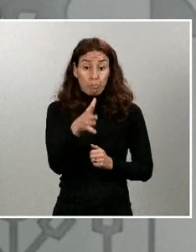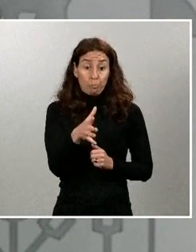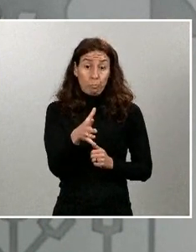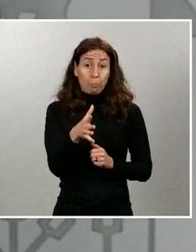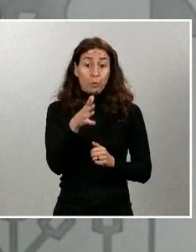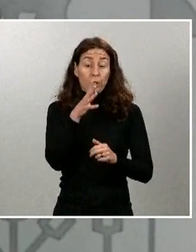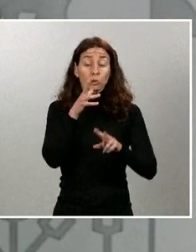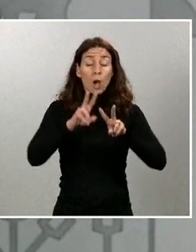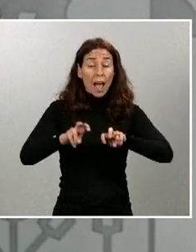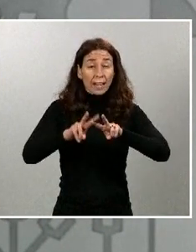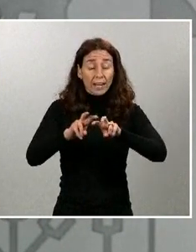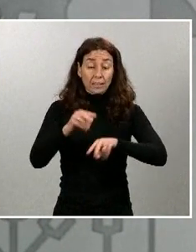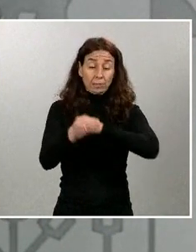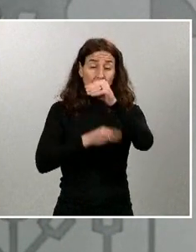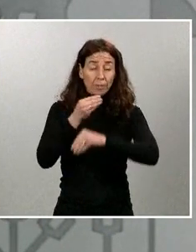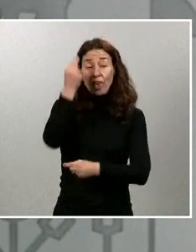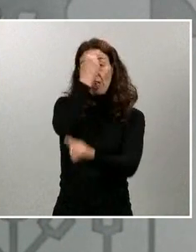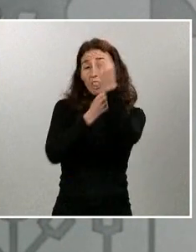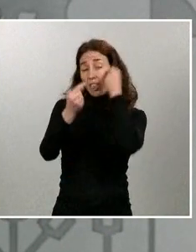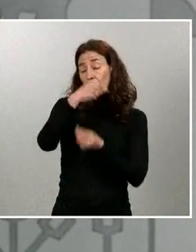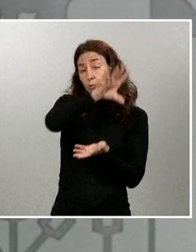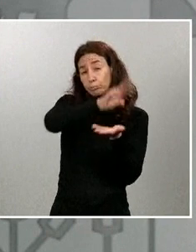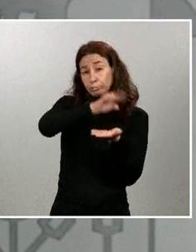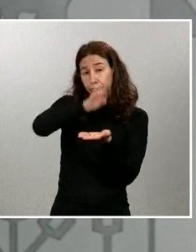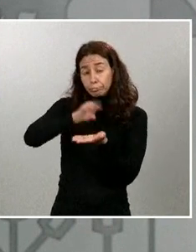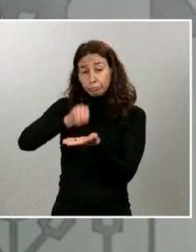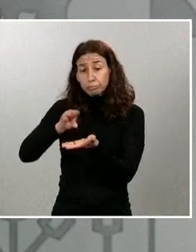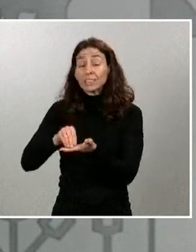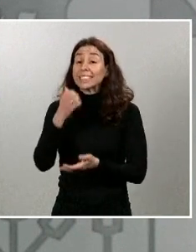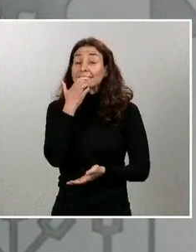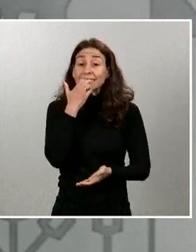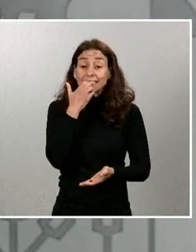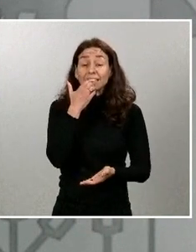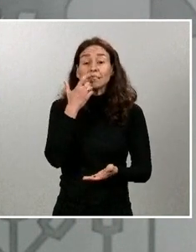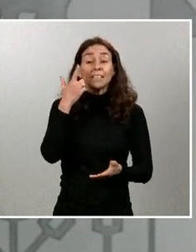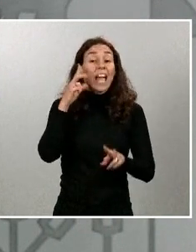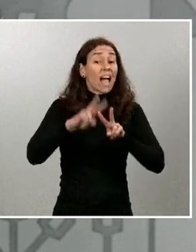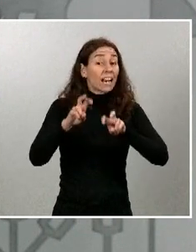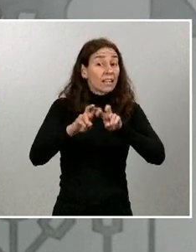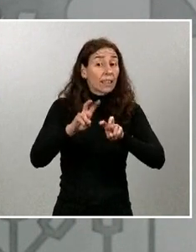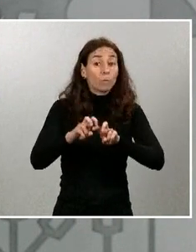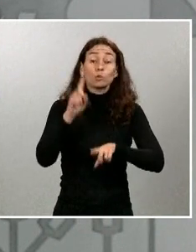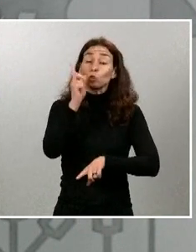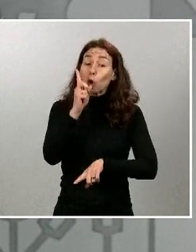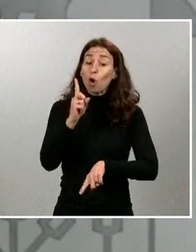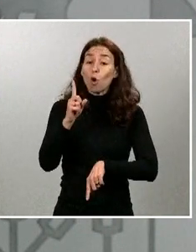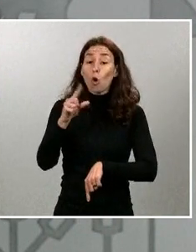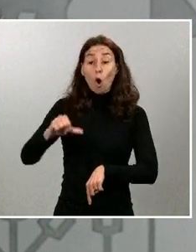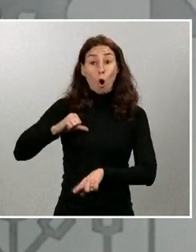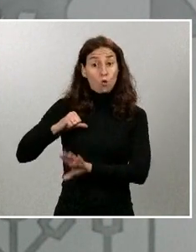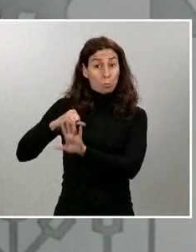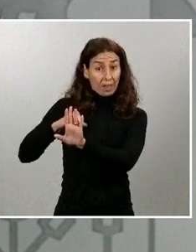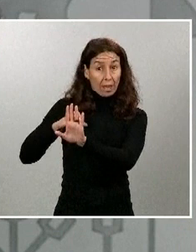team fra comune infatti se ci focalizziamo sui casi ospedalizzati che sono i soli con cui possiamo essere precisi nello studio dell'evoluzione